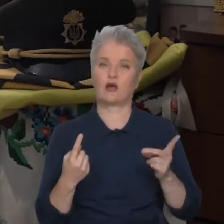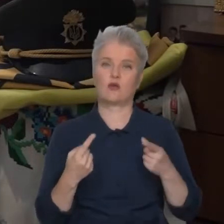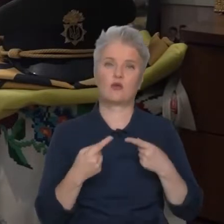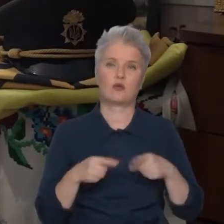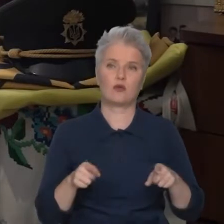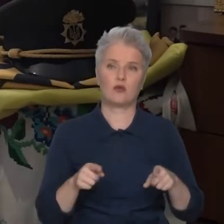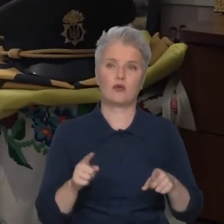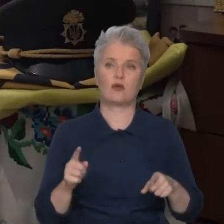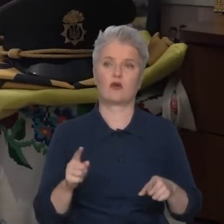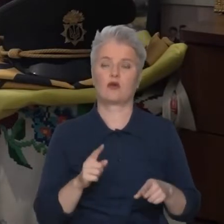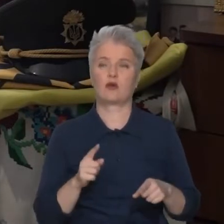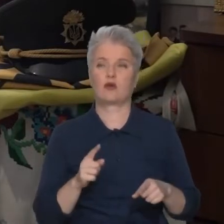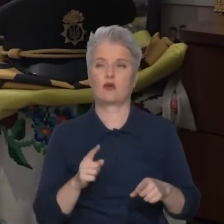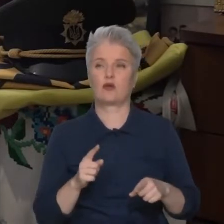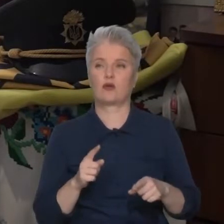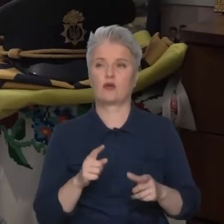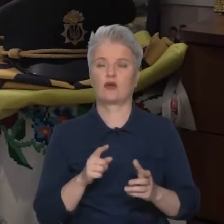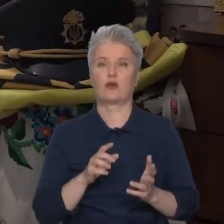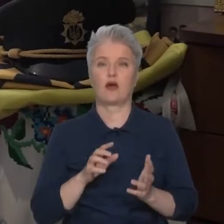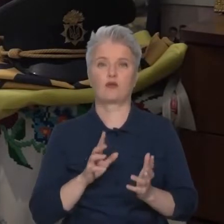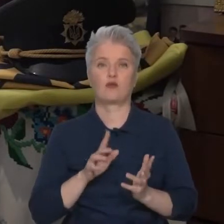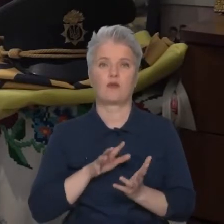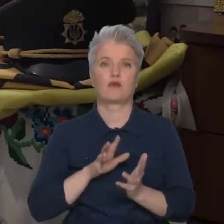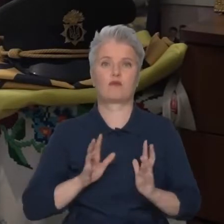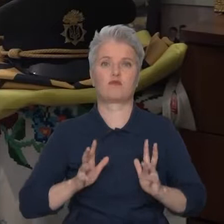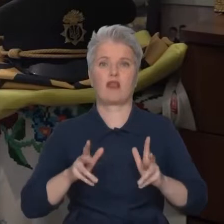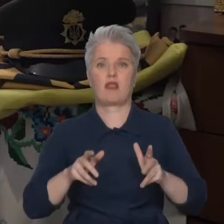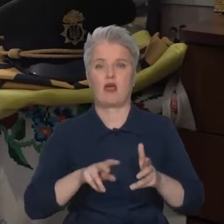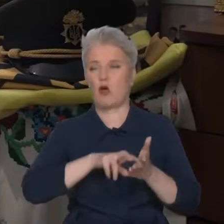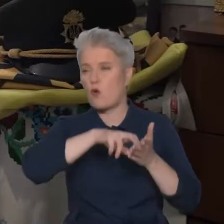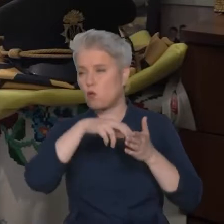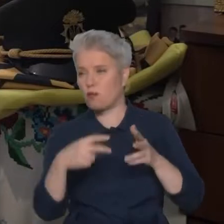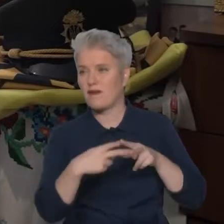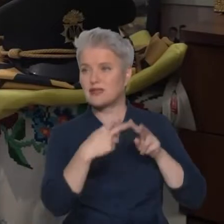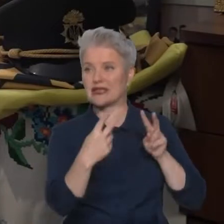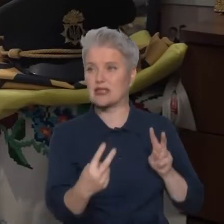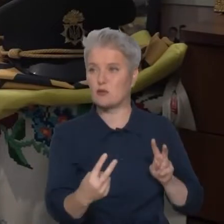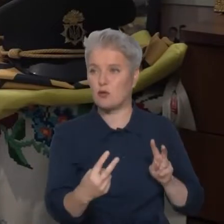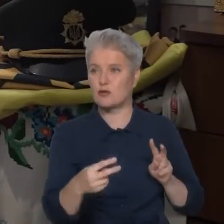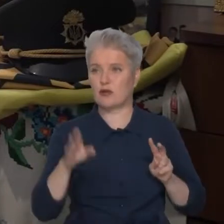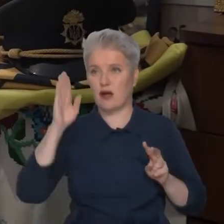що БТР впав з мосту в воду, і вони там, хлопці, всі загинули,